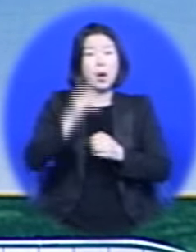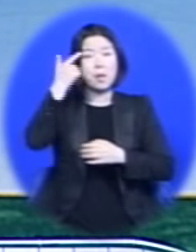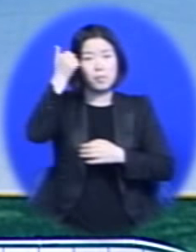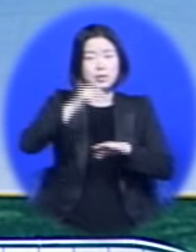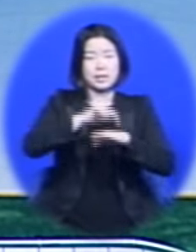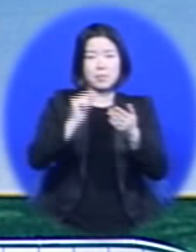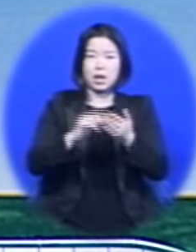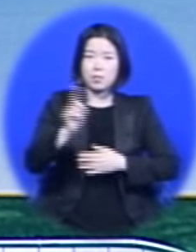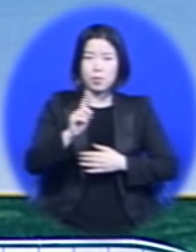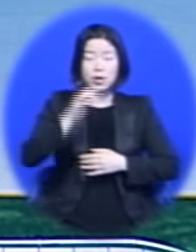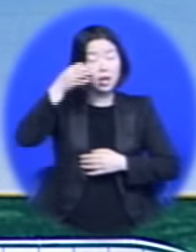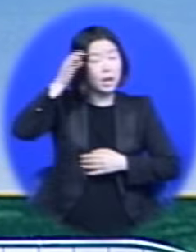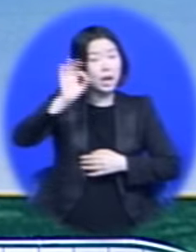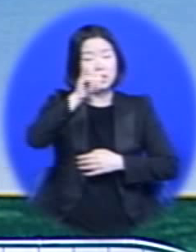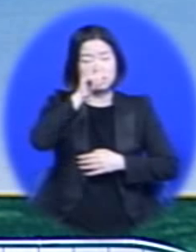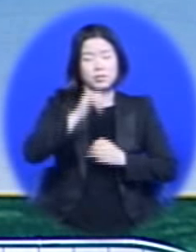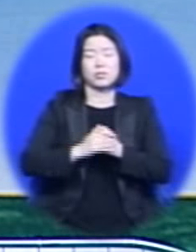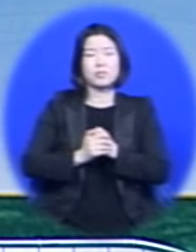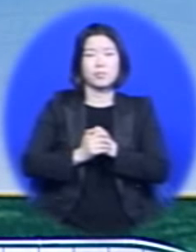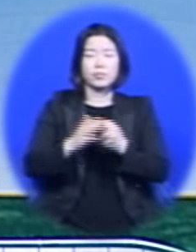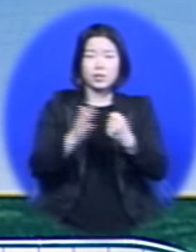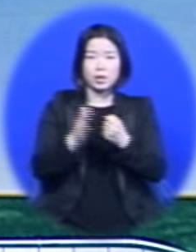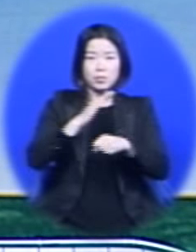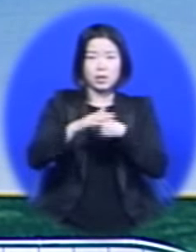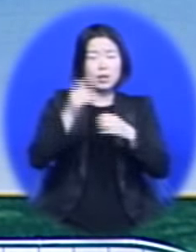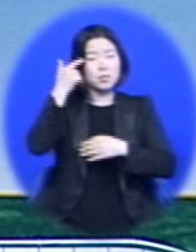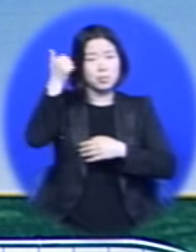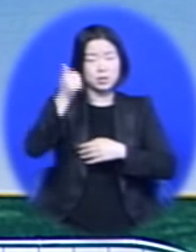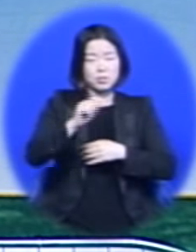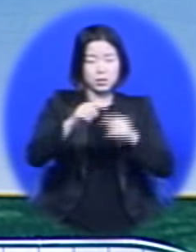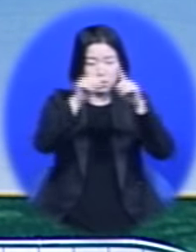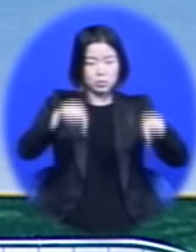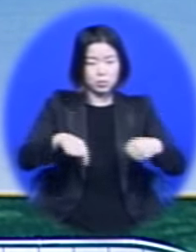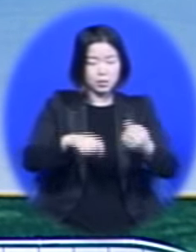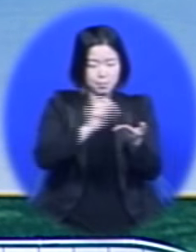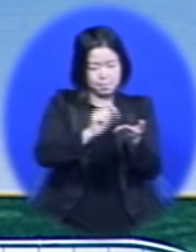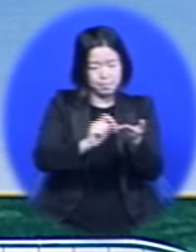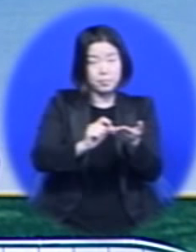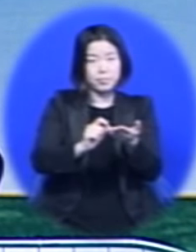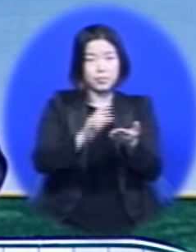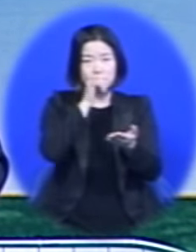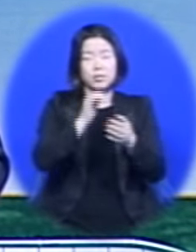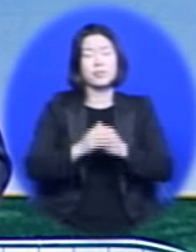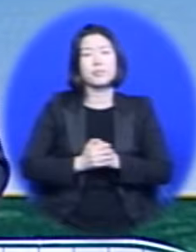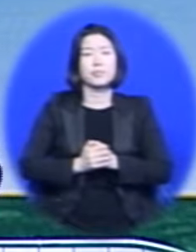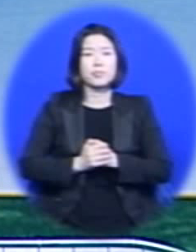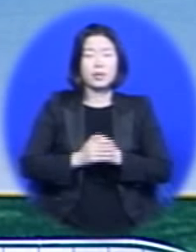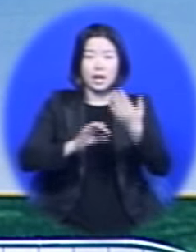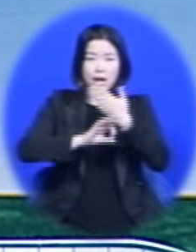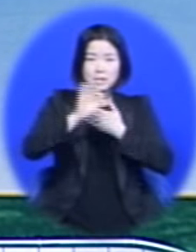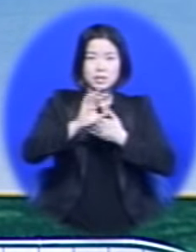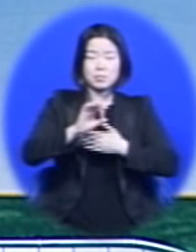목사님의 마음에 뭔가 깨달아지는 것이 있었어요. 그래서 목사님이 종이를 꺼내서 급히 그것을 메모했습니다.